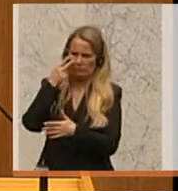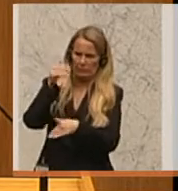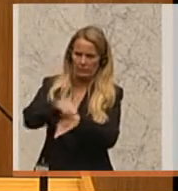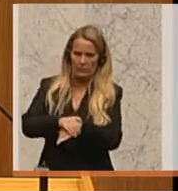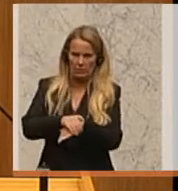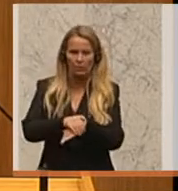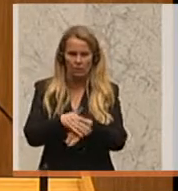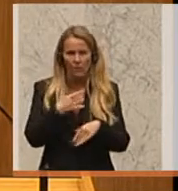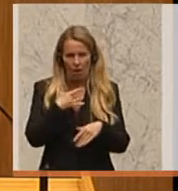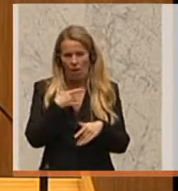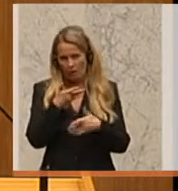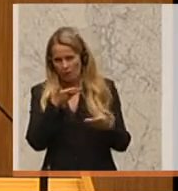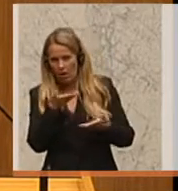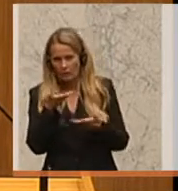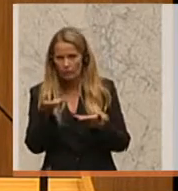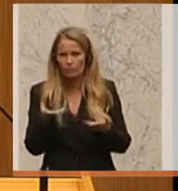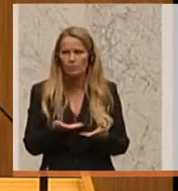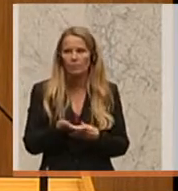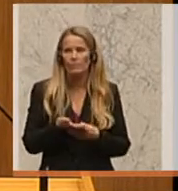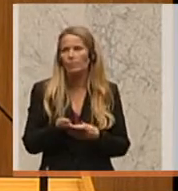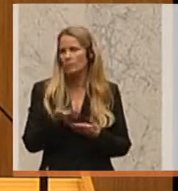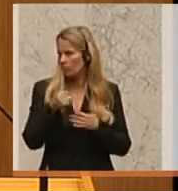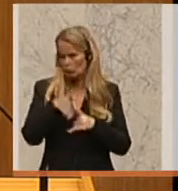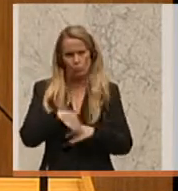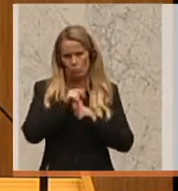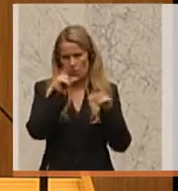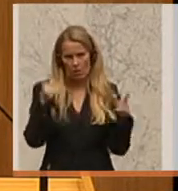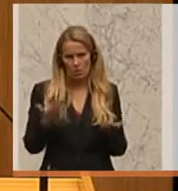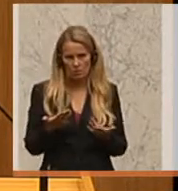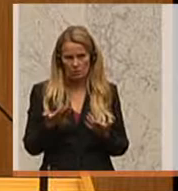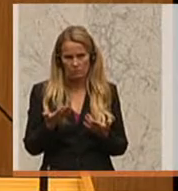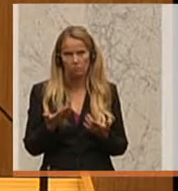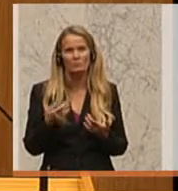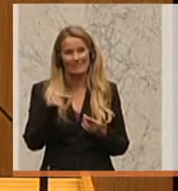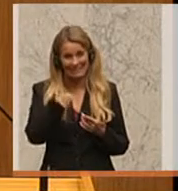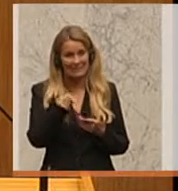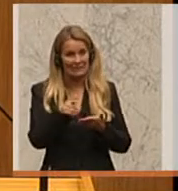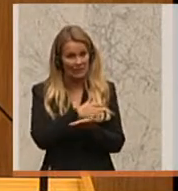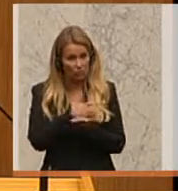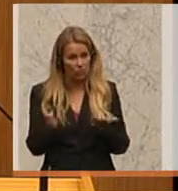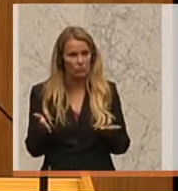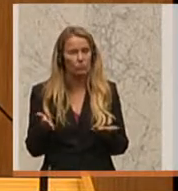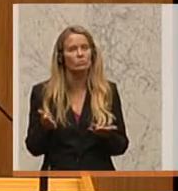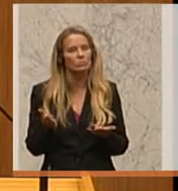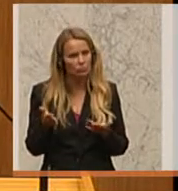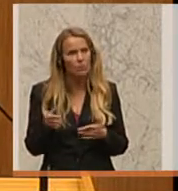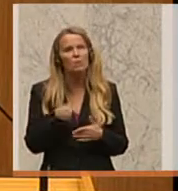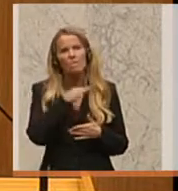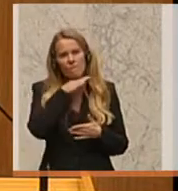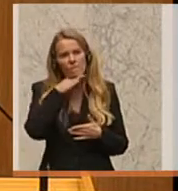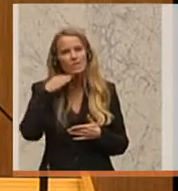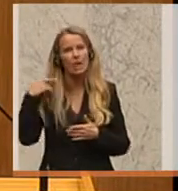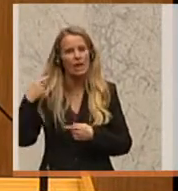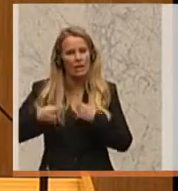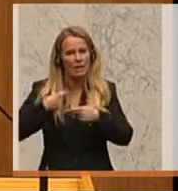diesen Beratungen. Und es muss uns klar sein, dass wir mit dieser Entscheidung viele Generationen nach